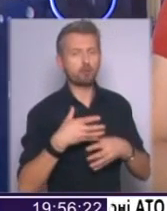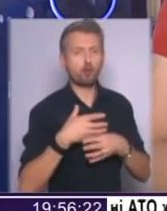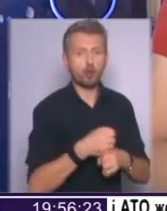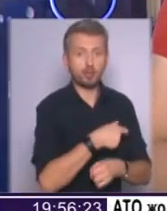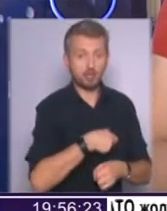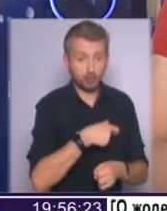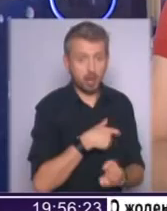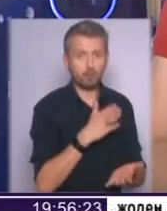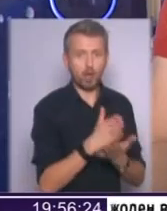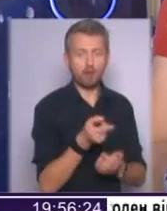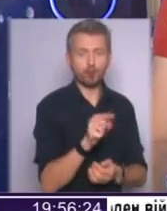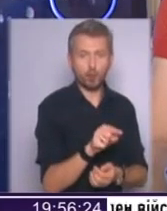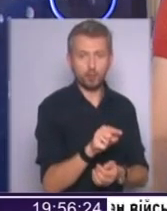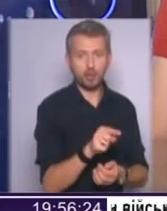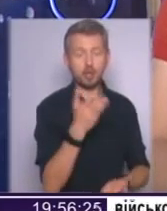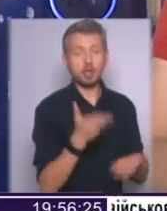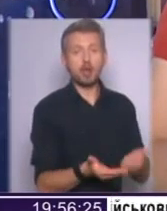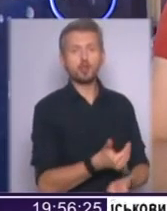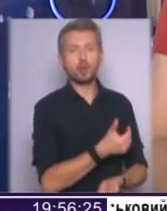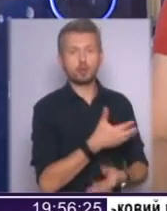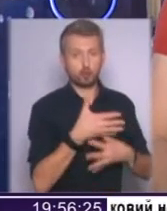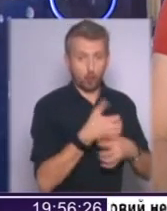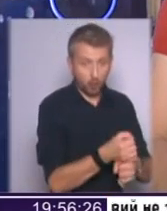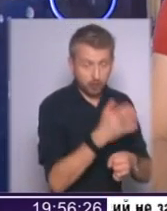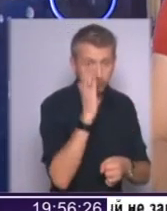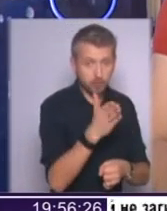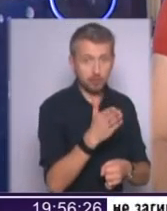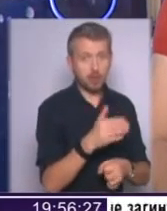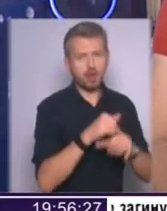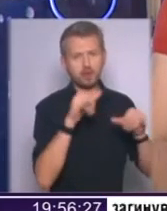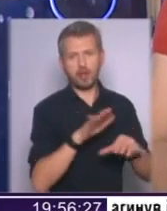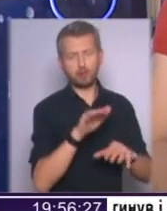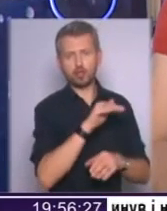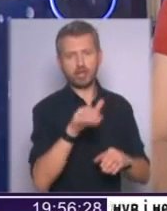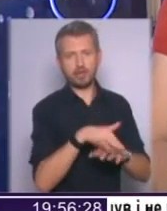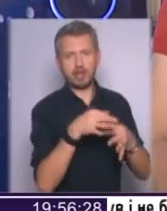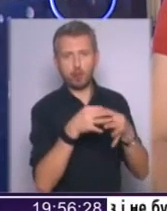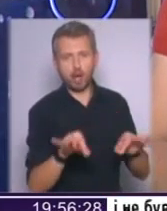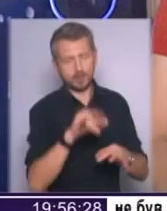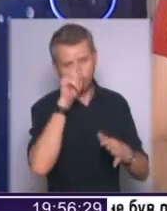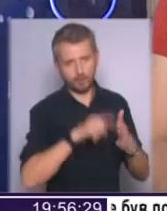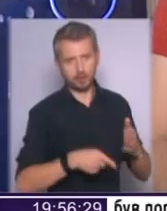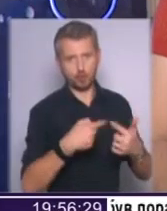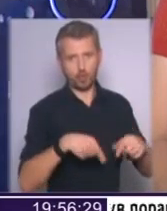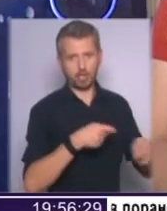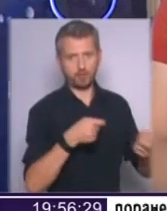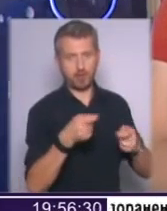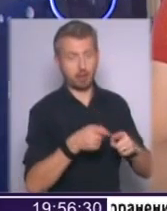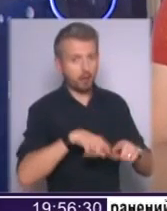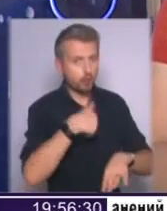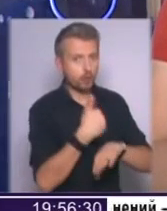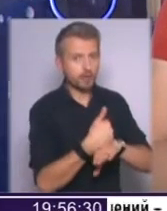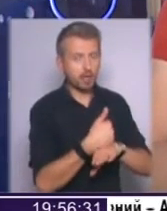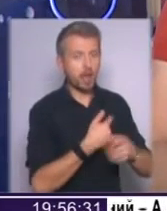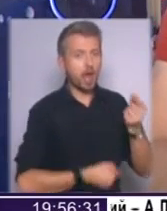полягає в тому, що якщо ми їх скоротимо, то це не збільшить рівень демократії і довіри до органів влади. А це, мені здається, ключове.